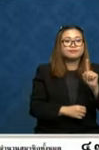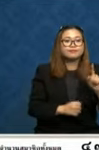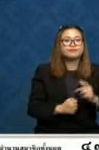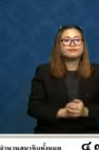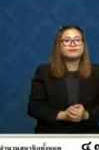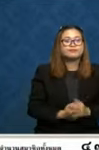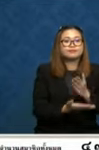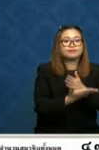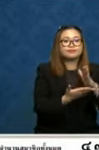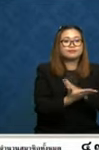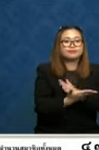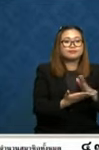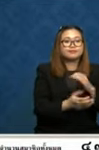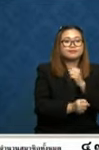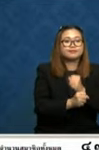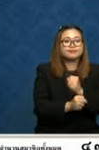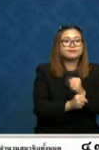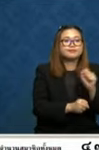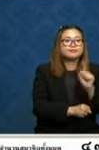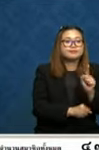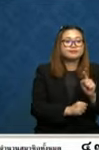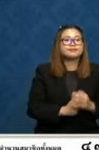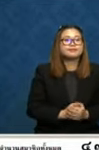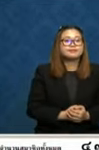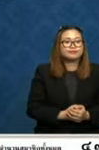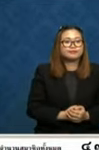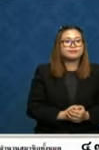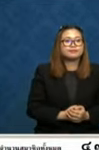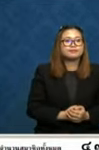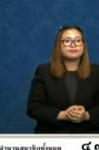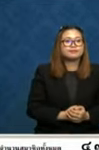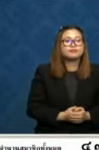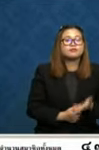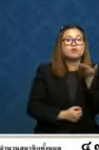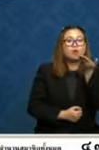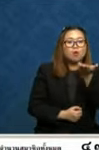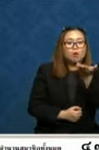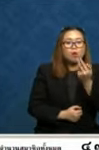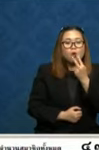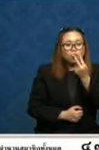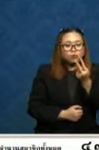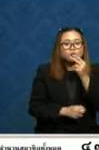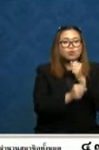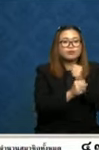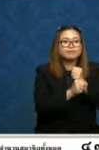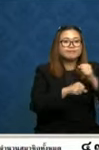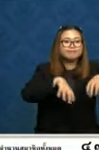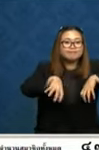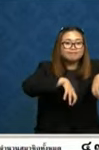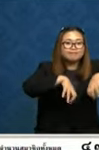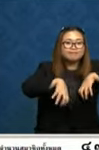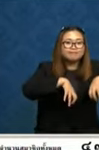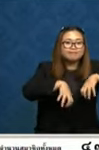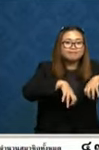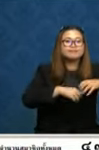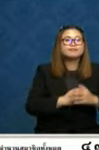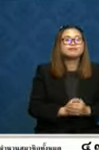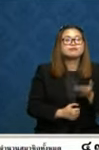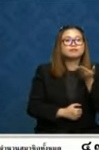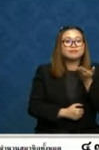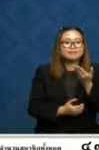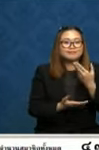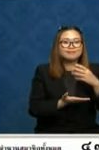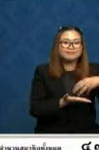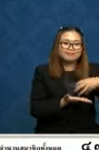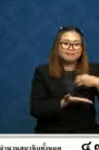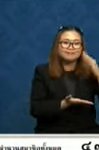เรื่องความซ้ำซ้อนกับหน่วยงานอื่นๆรวมถึงได้ขอผลการดำเนินงานจากทางหน่วยงานค่ะขอทราบสถิติเรื่อง